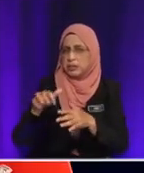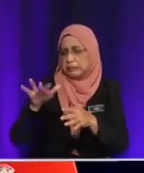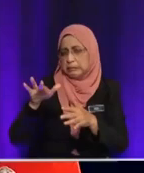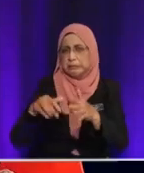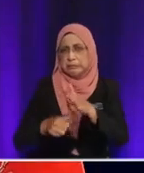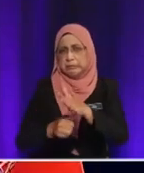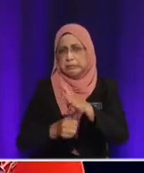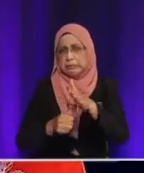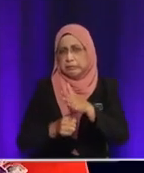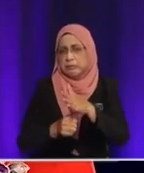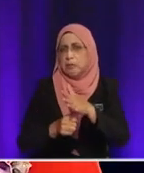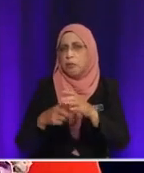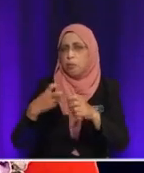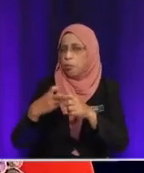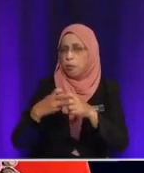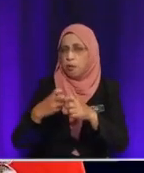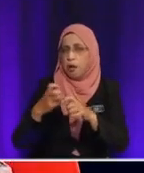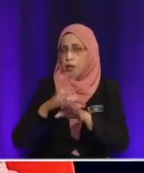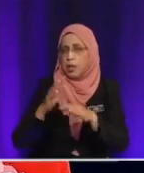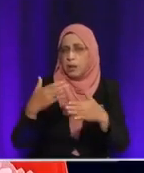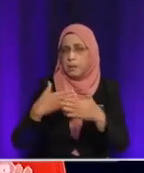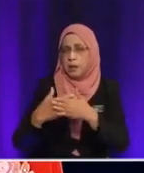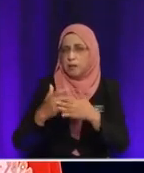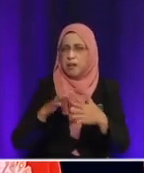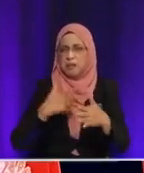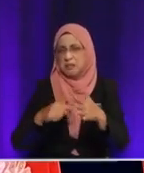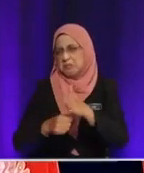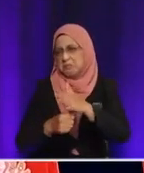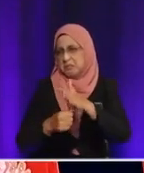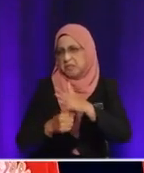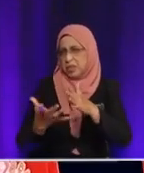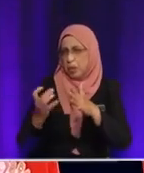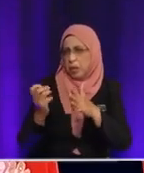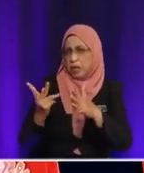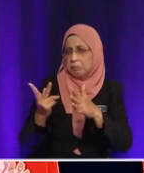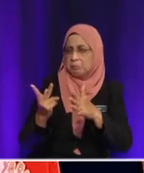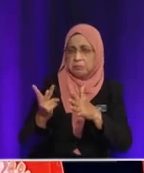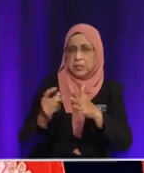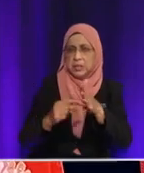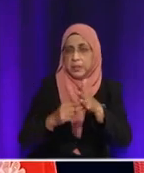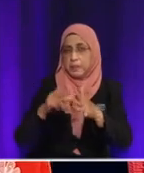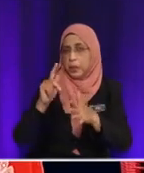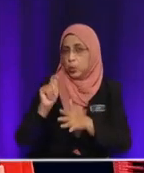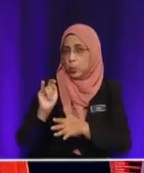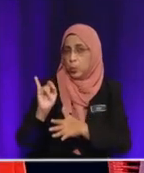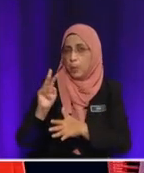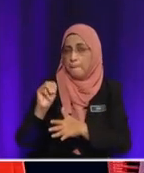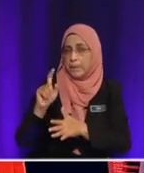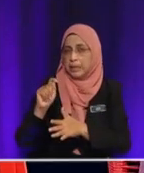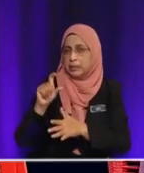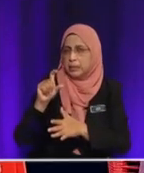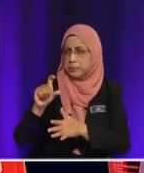okey, tak sampai ataupun pelanggan tak ada rasa sebab kulit tu tebal. Jadi kita